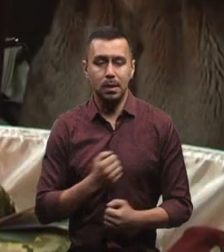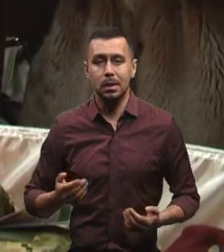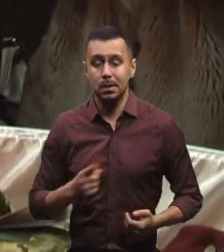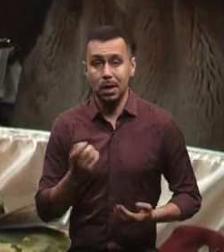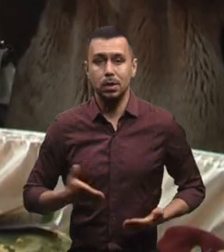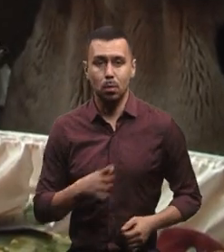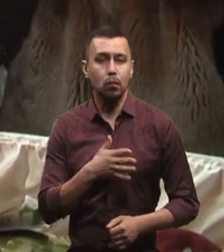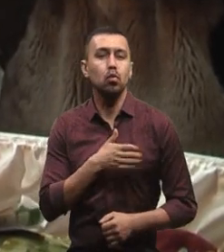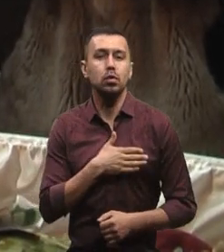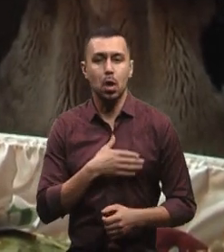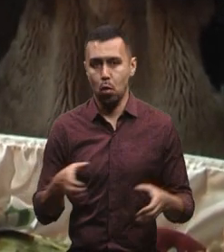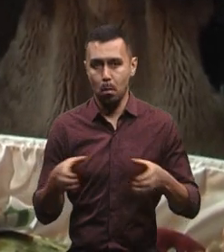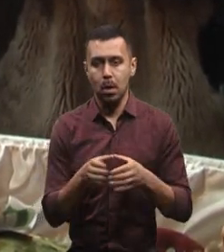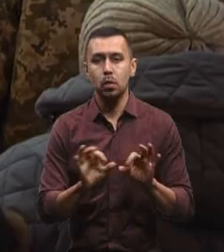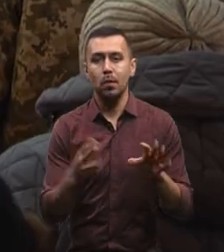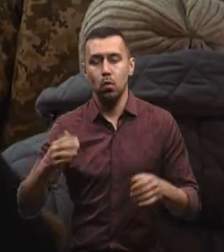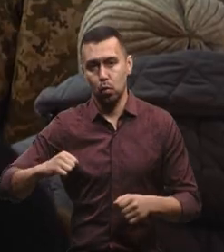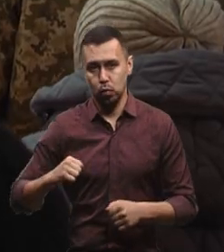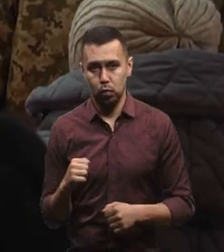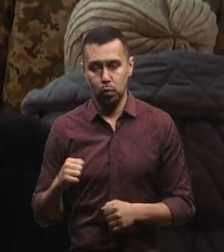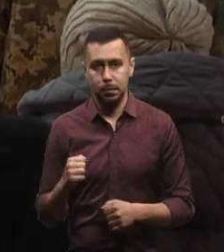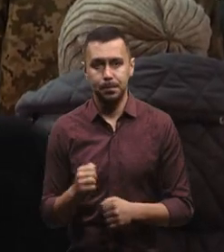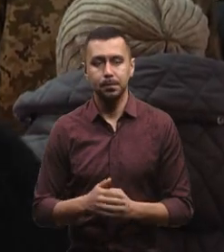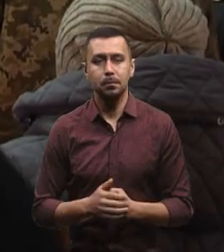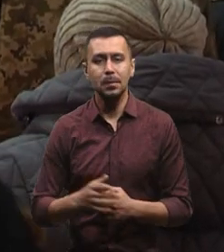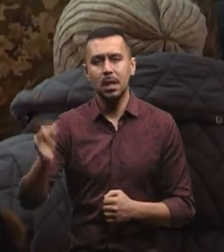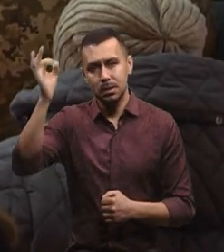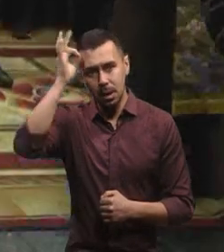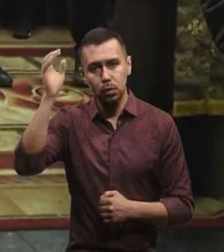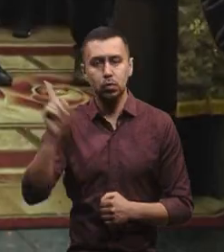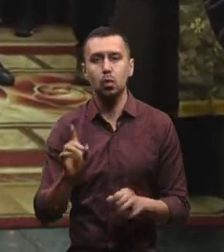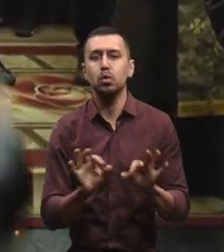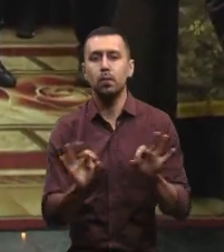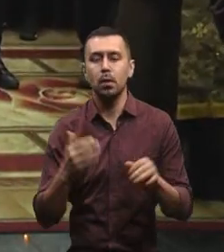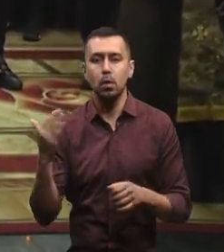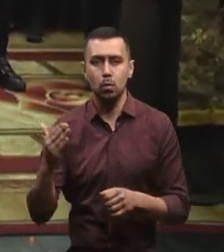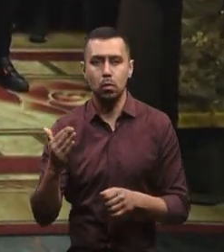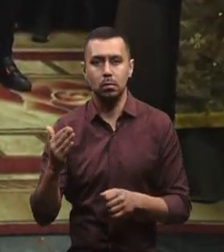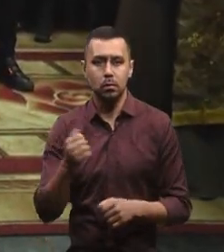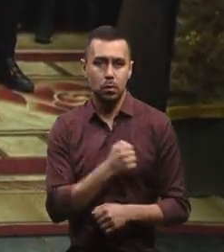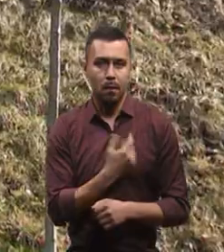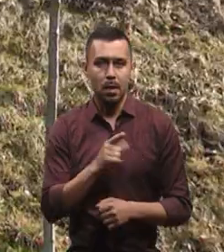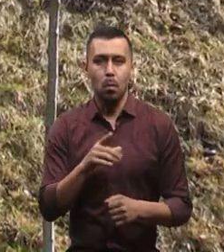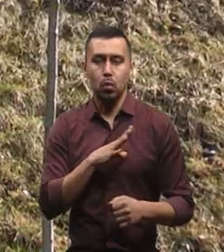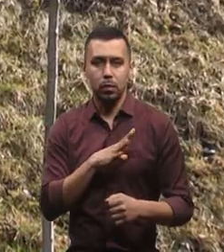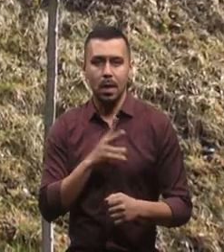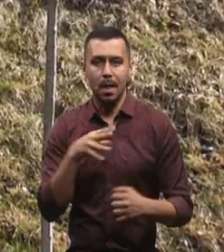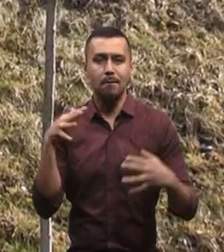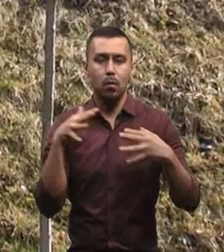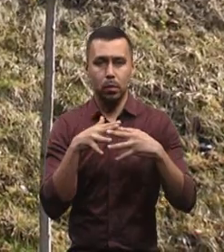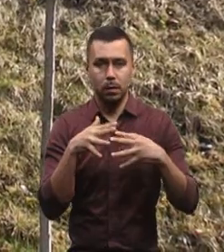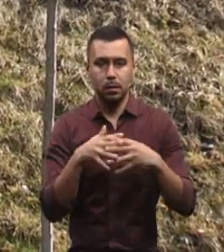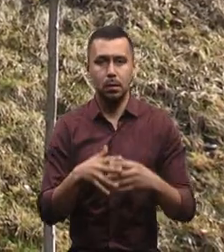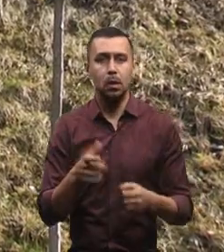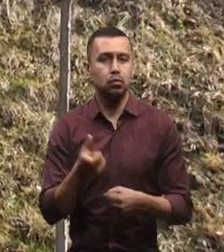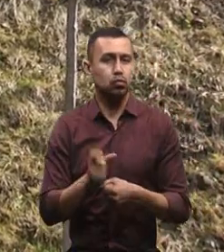душею компанії, розповідає його друг Дмитро Варшавський. Та згадує, що розповідав йому Віталій вже з фронту.